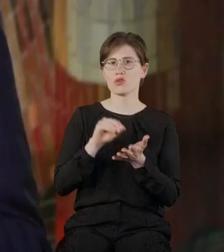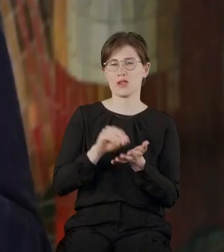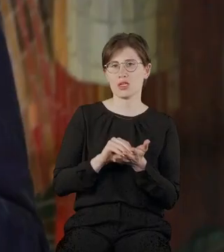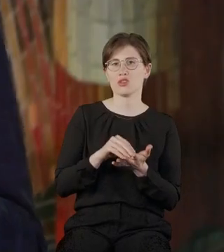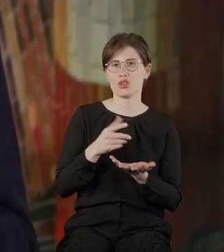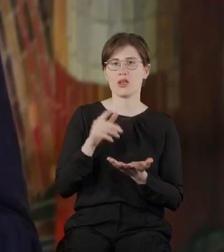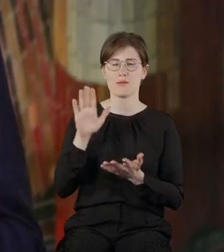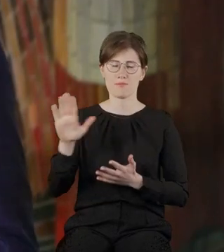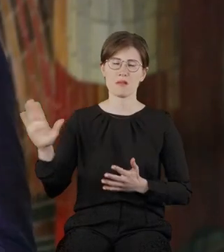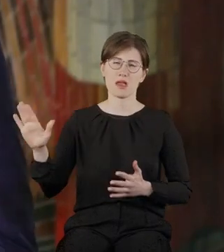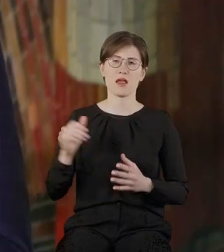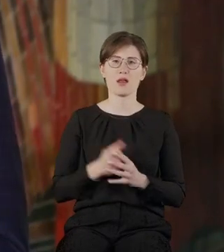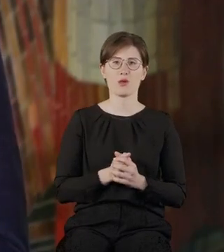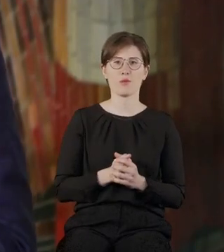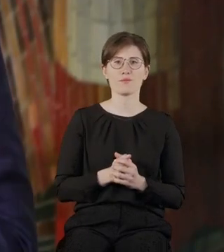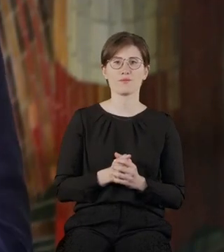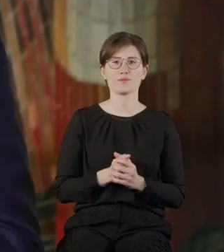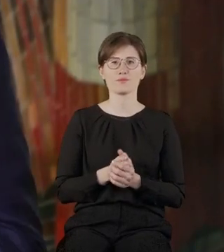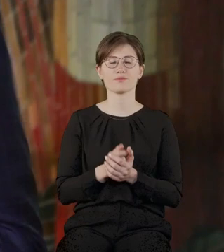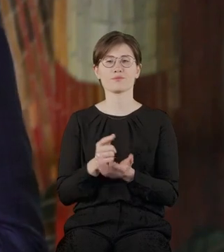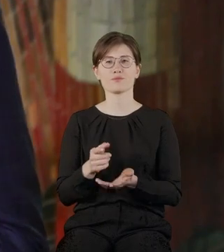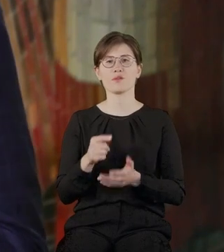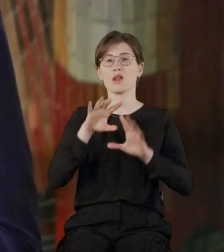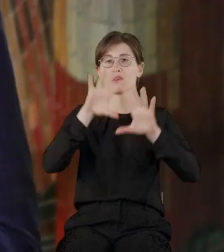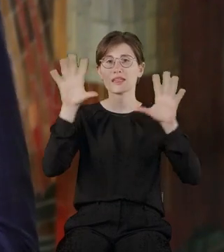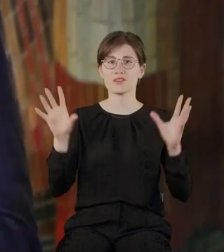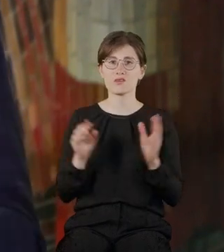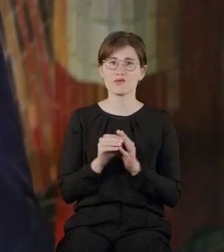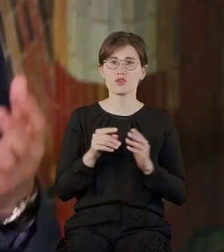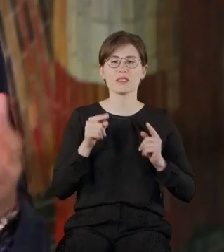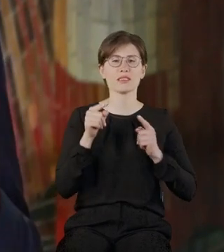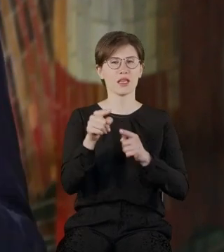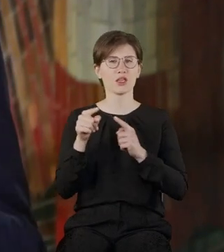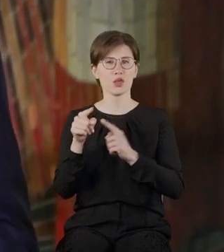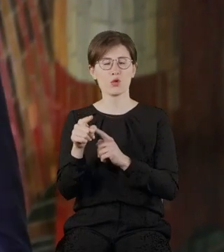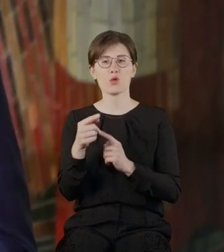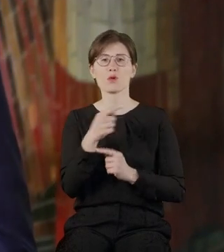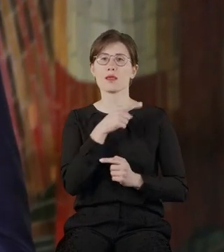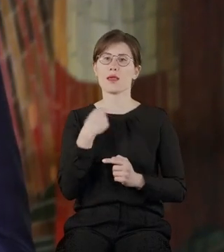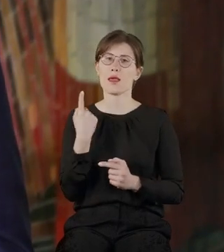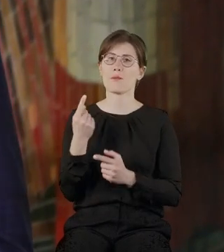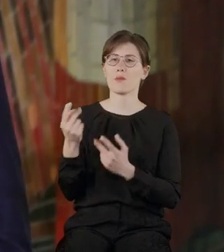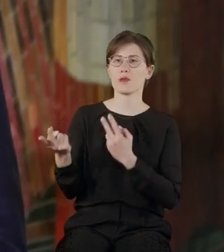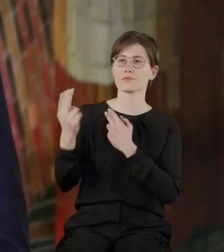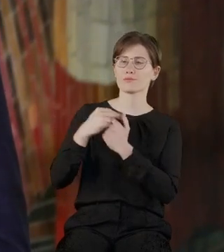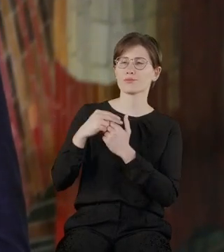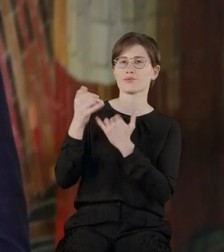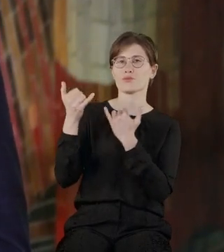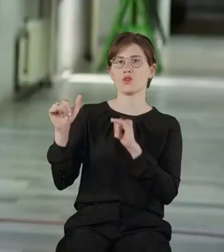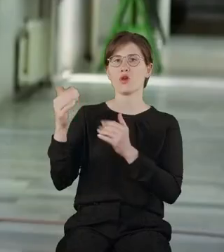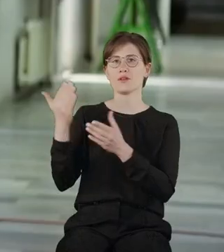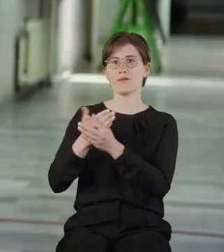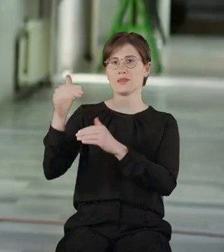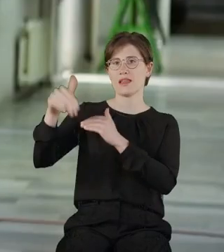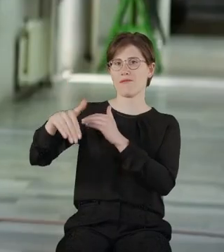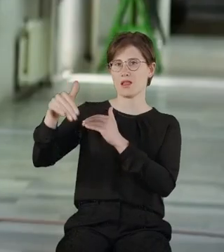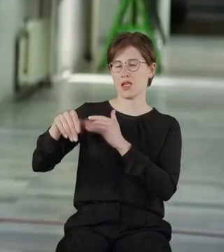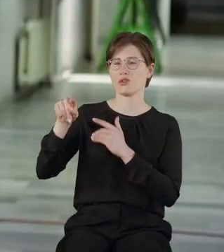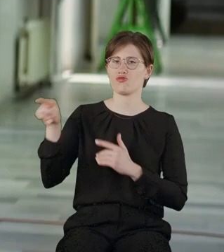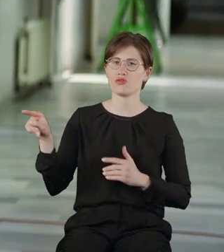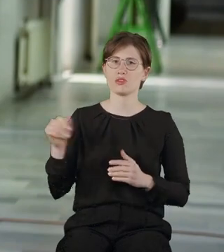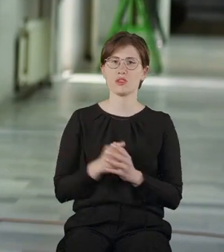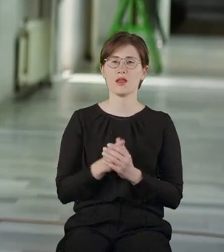praktykami. Oprócz tego na wszystkich kierunkach zatrudniamy specjalistów spoza naszego uniwersytetu. W związku z